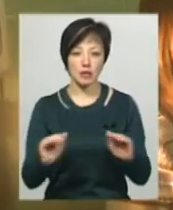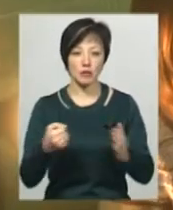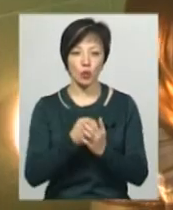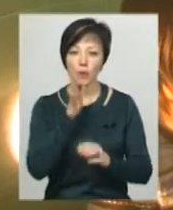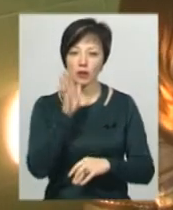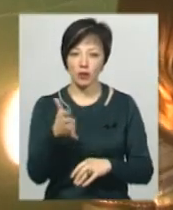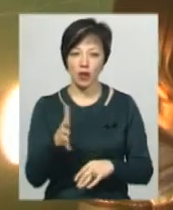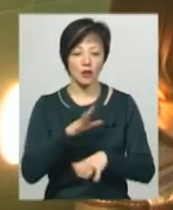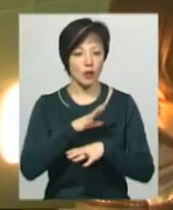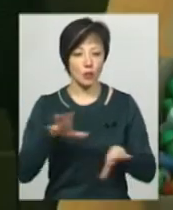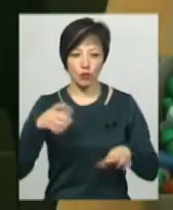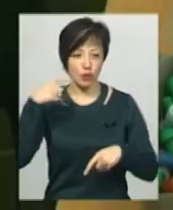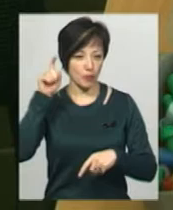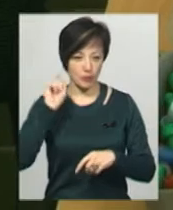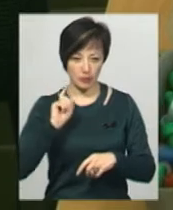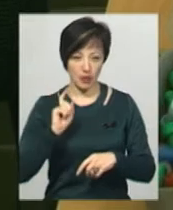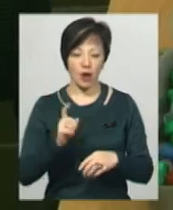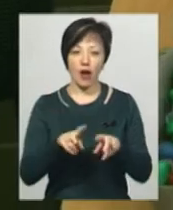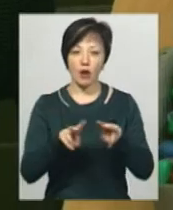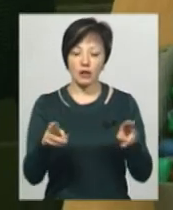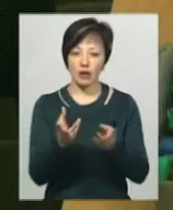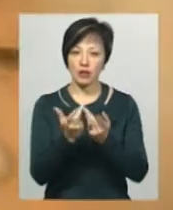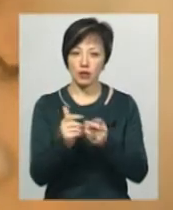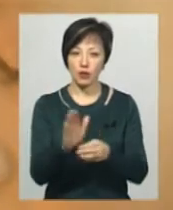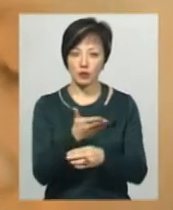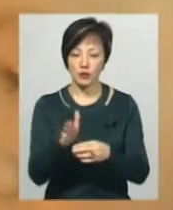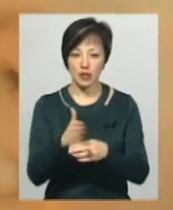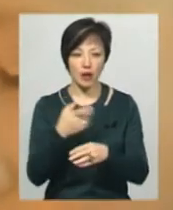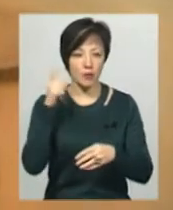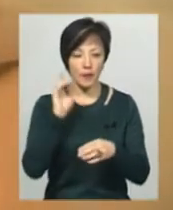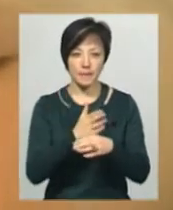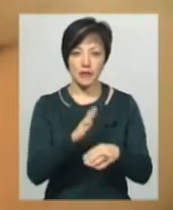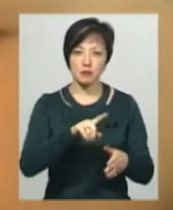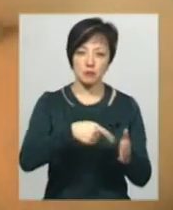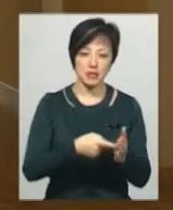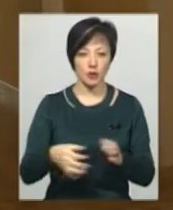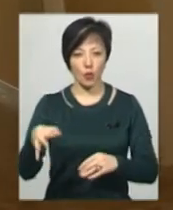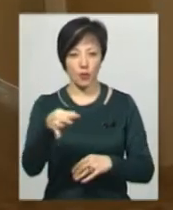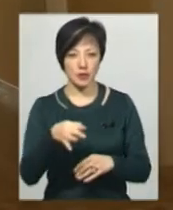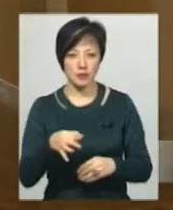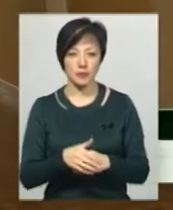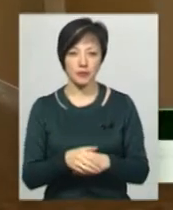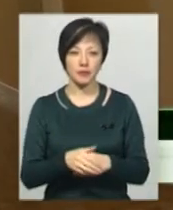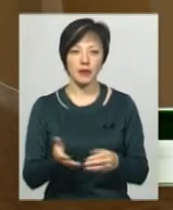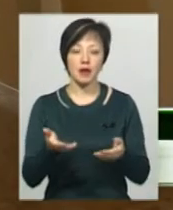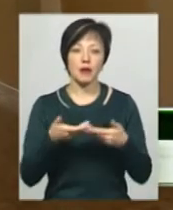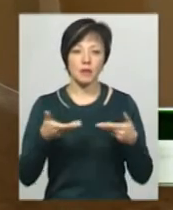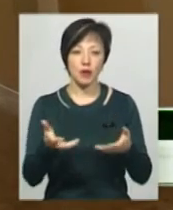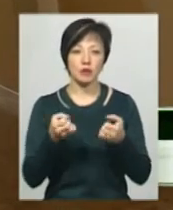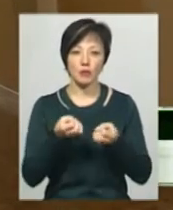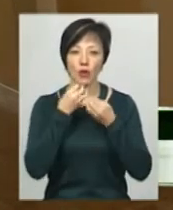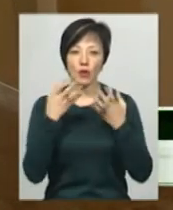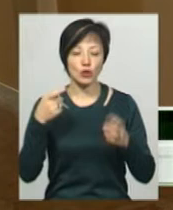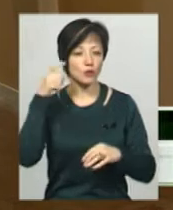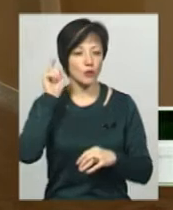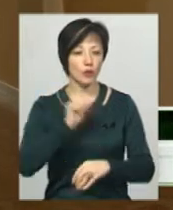5 років, які не були слухопротезовані. В однаковій кількості розподілили апарати між дітьми міста та області. Ми отримали хороші слухові апарати.